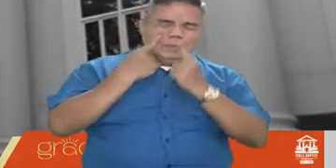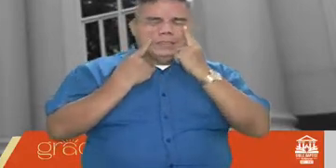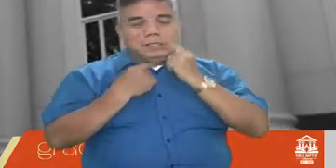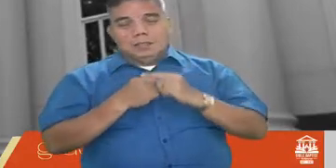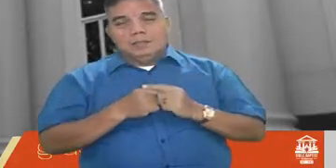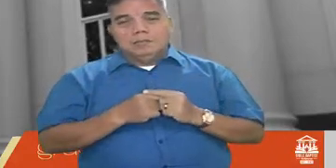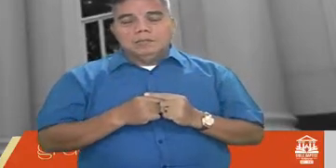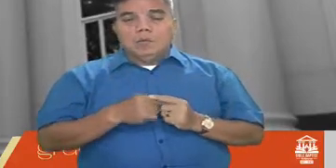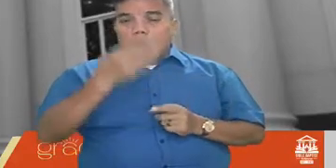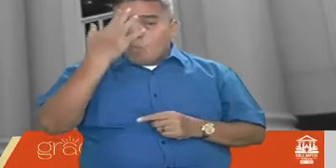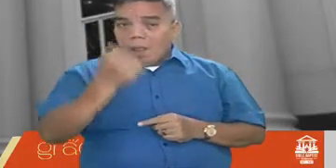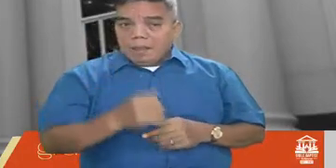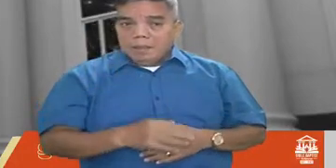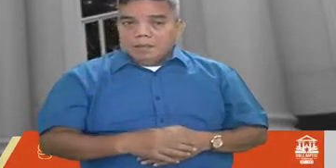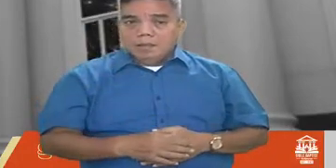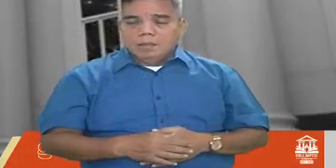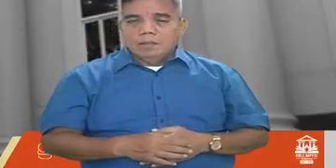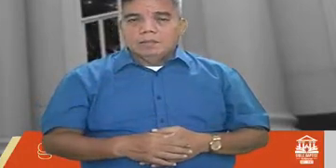There is